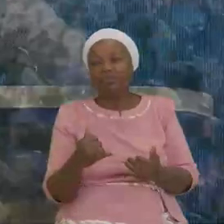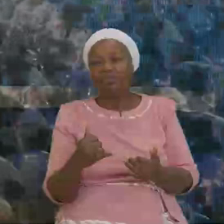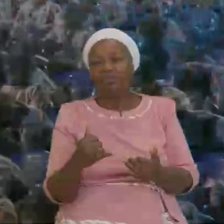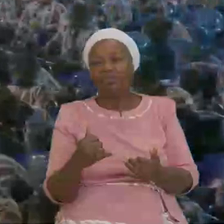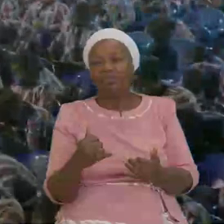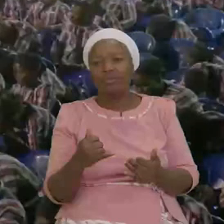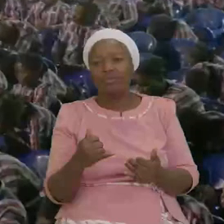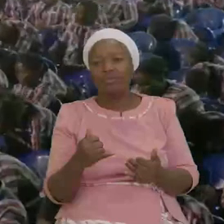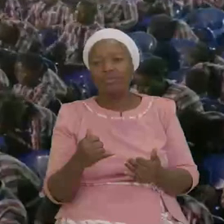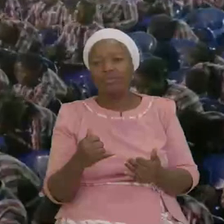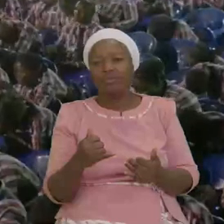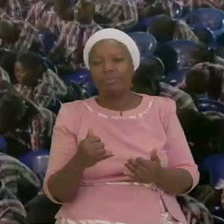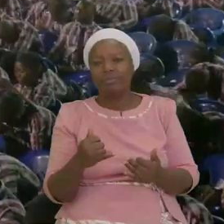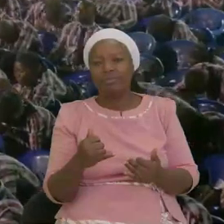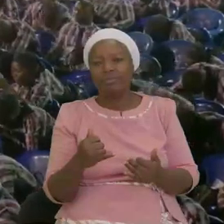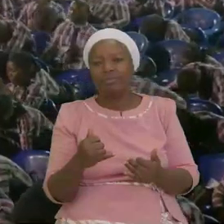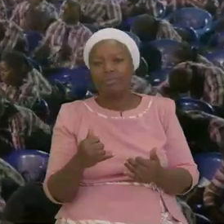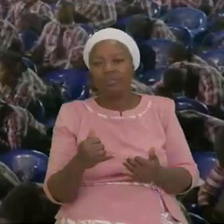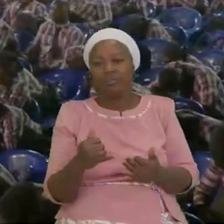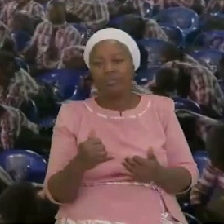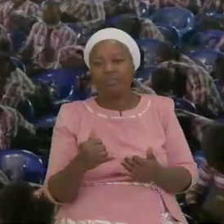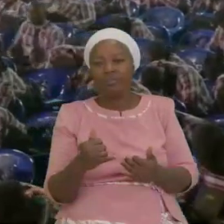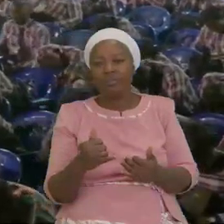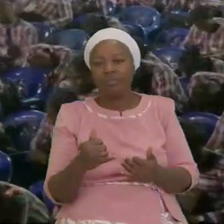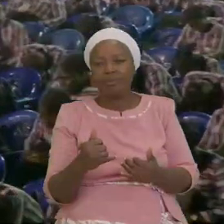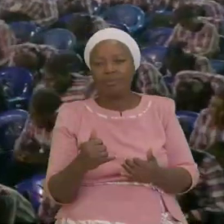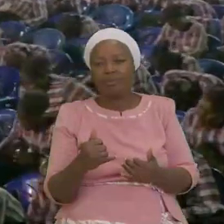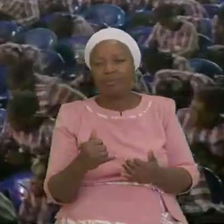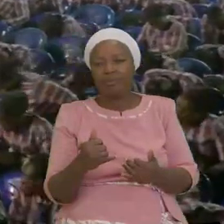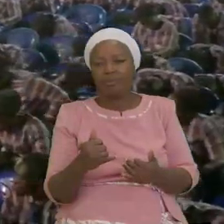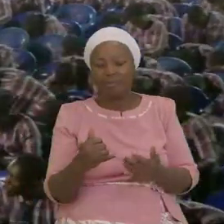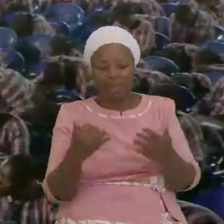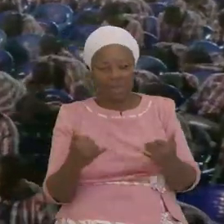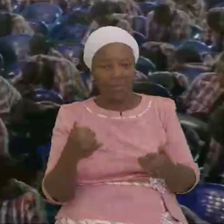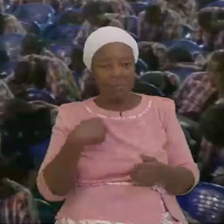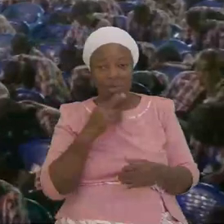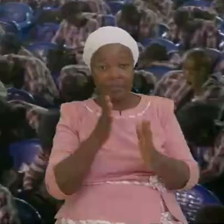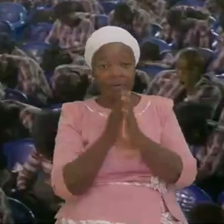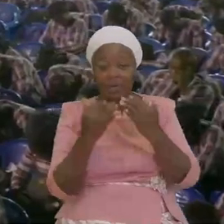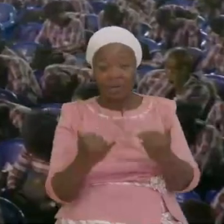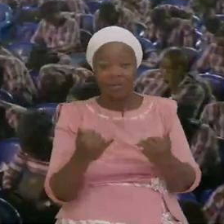libération, la rédemption te seront donnés maintenant.